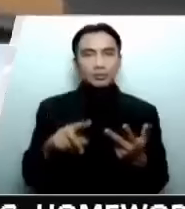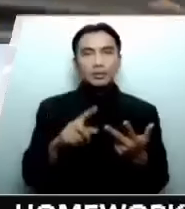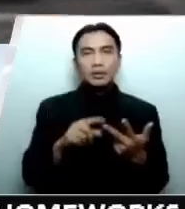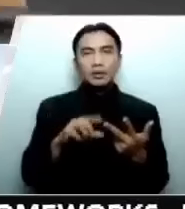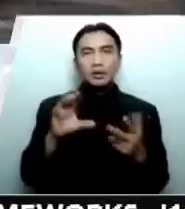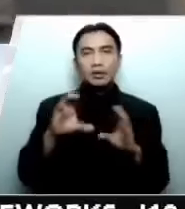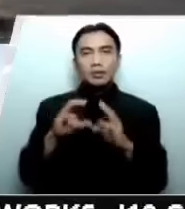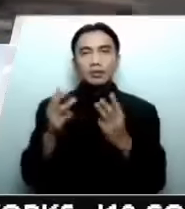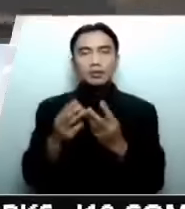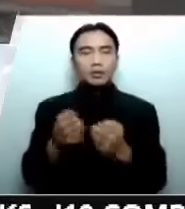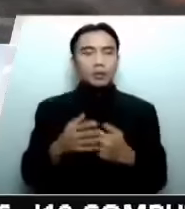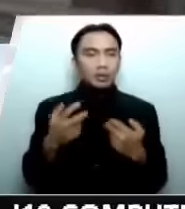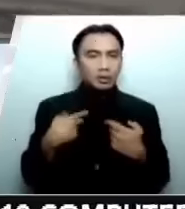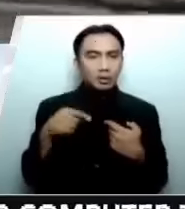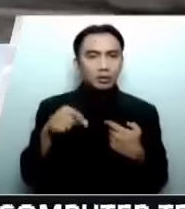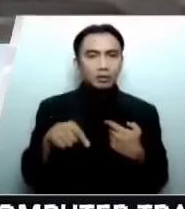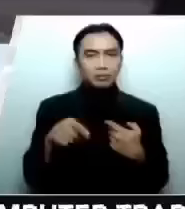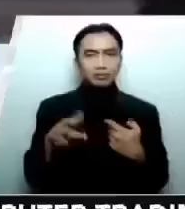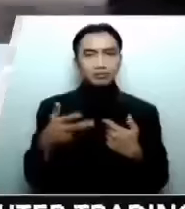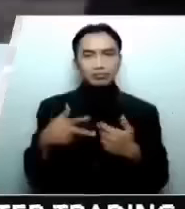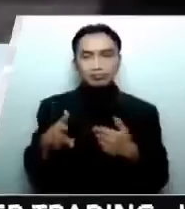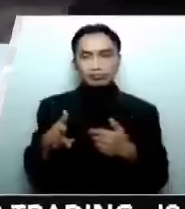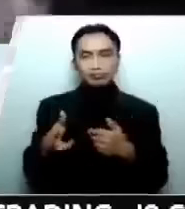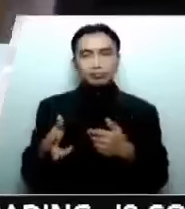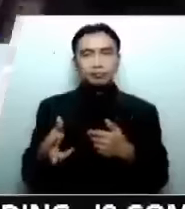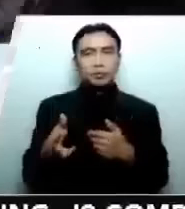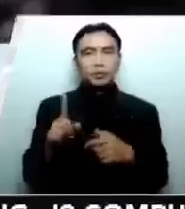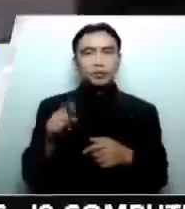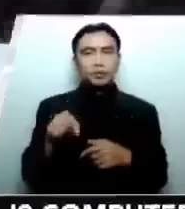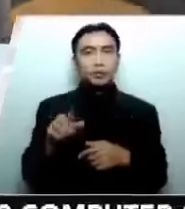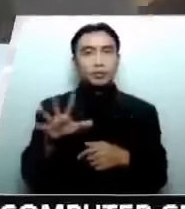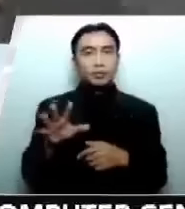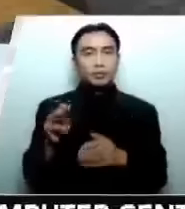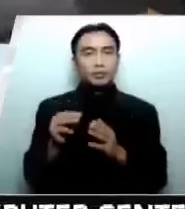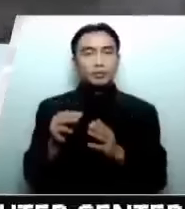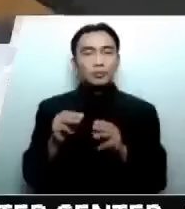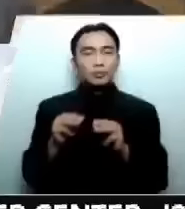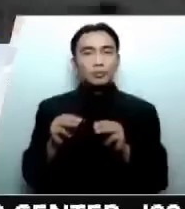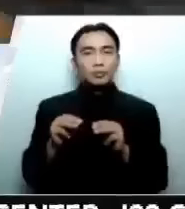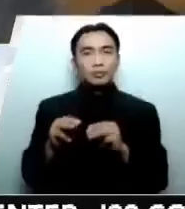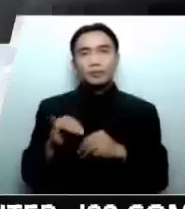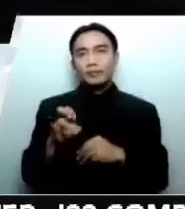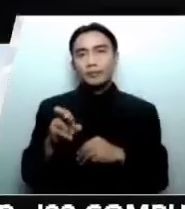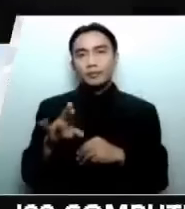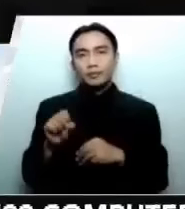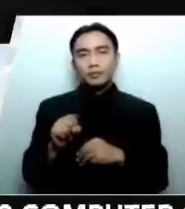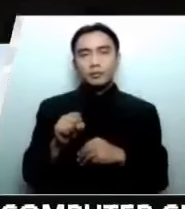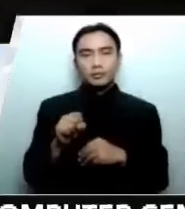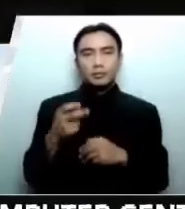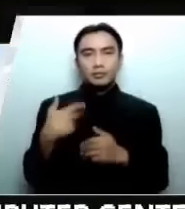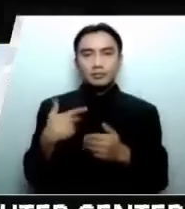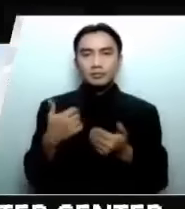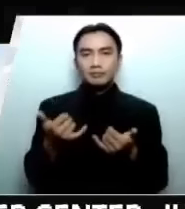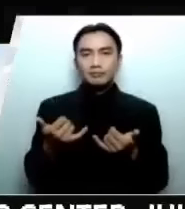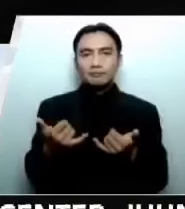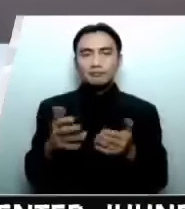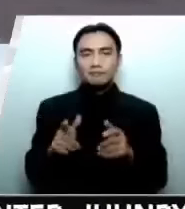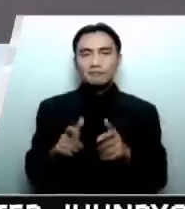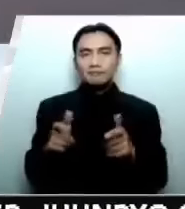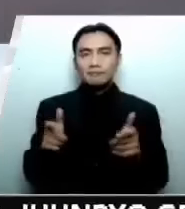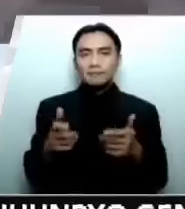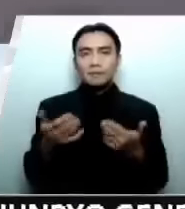bike lane mula sa dating 1.5 meters naging 2.44 meters. At para maiwasan ng mga sasakyan, may